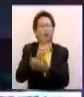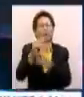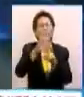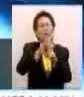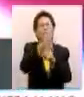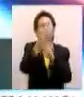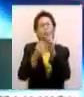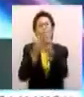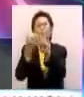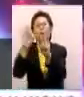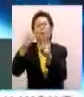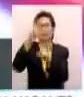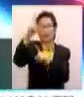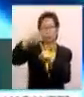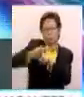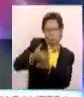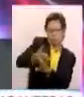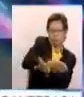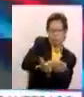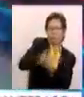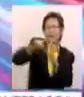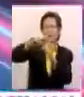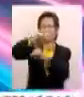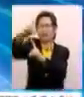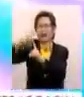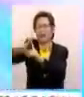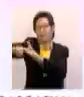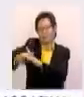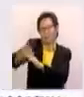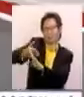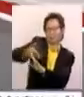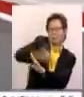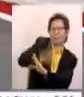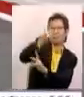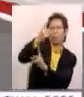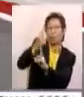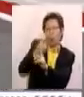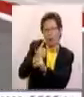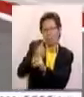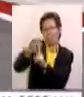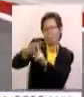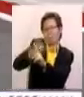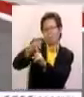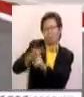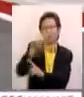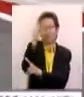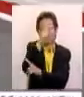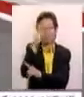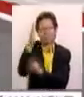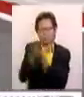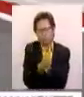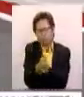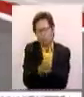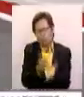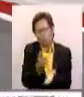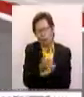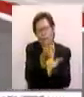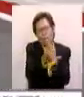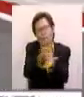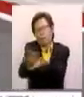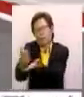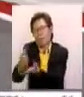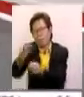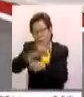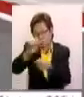2019, sebulan sebelum tarikh penguatkuasaan. Kerajaan akan berusaha membantu